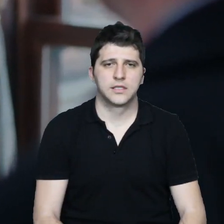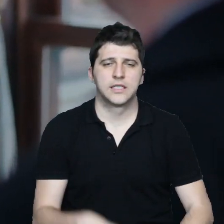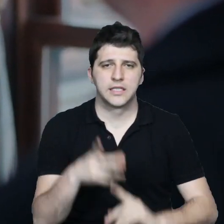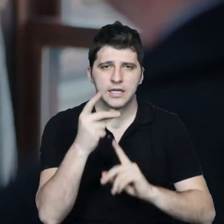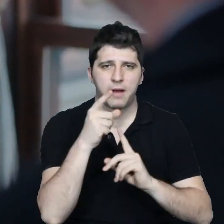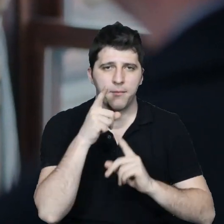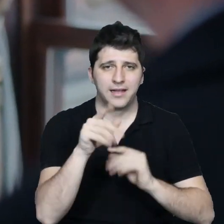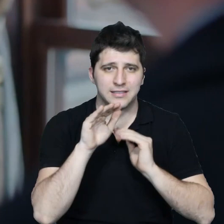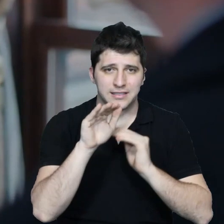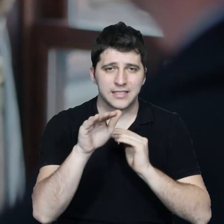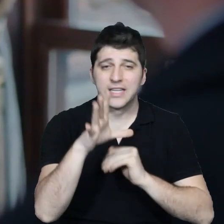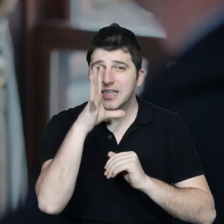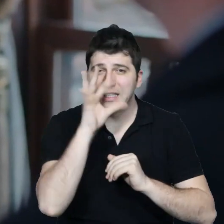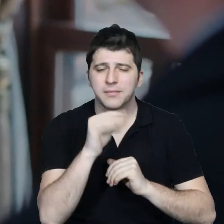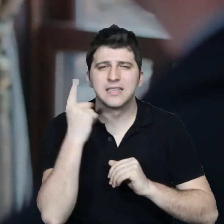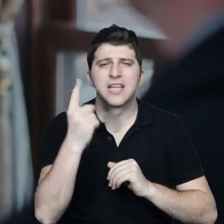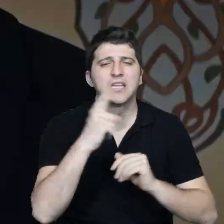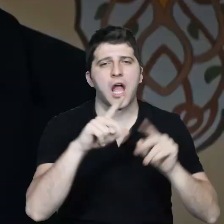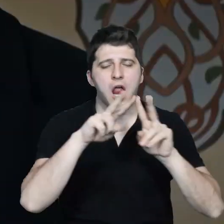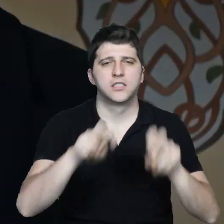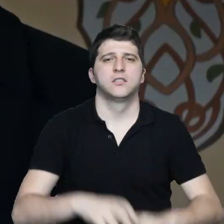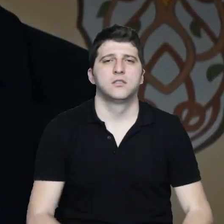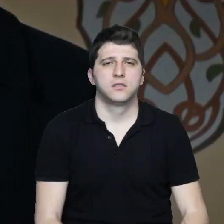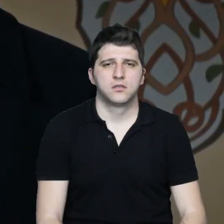İbrahim'e destek veren kim varsa tek tek araştırın.